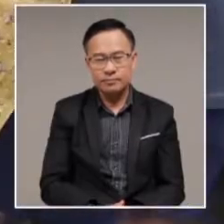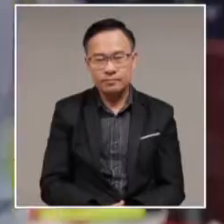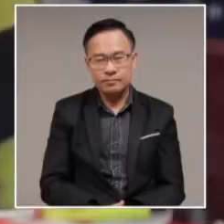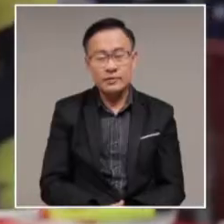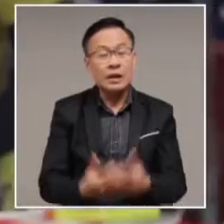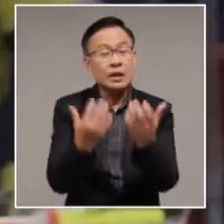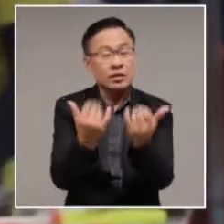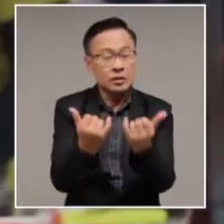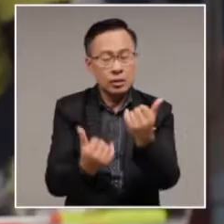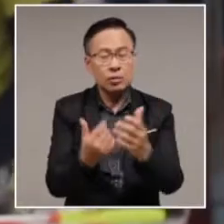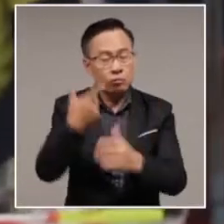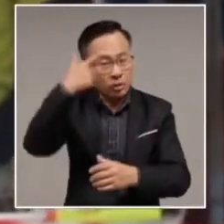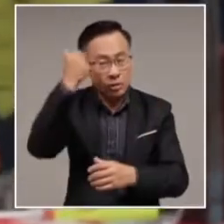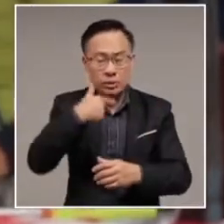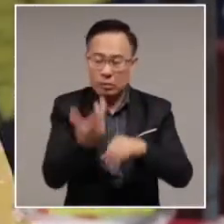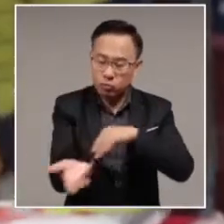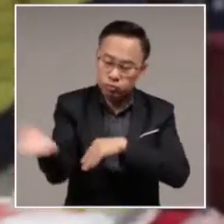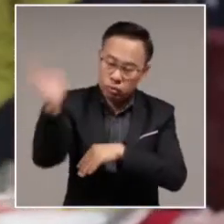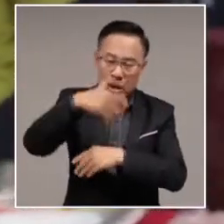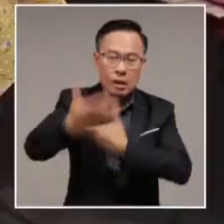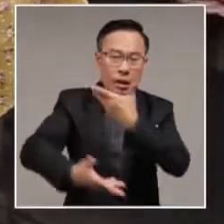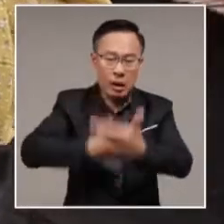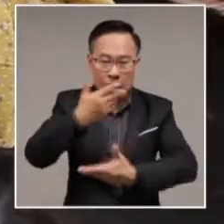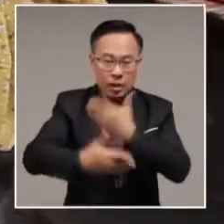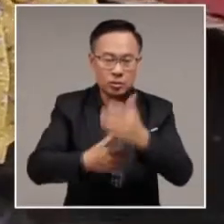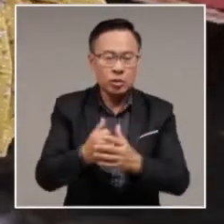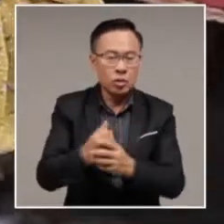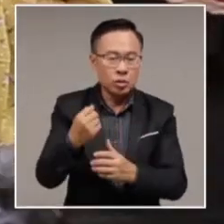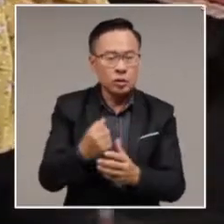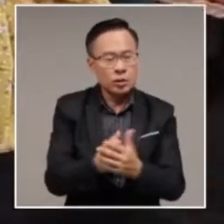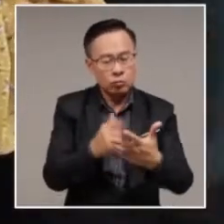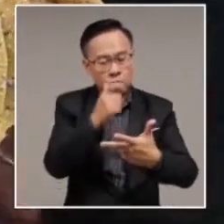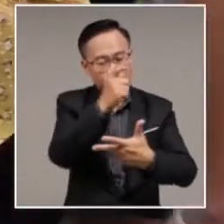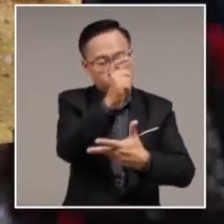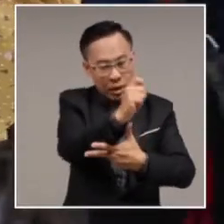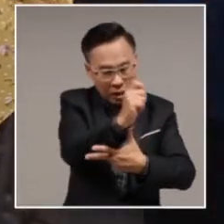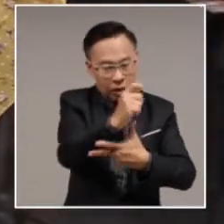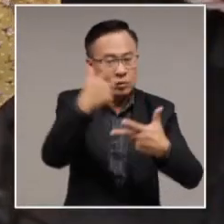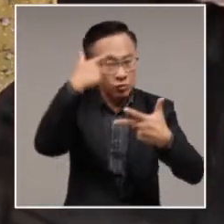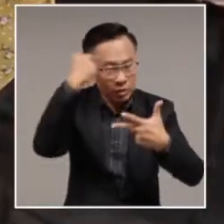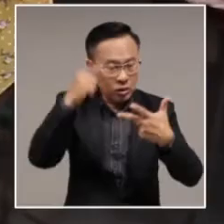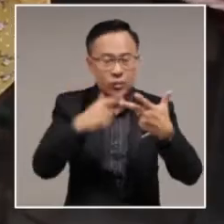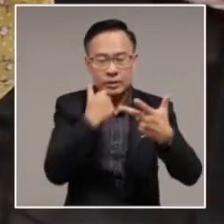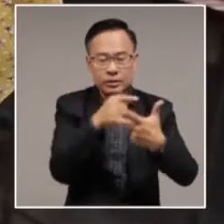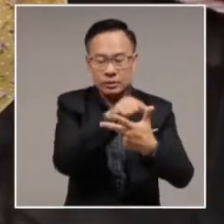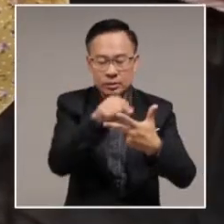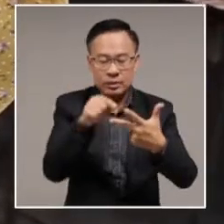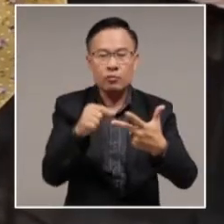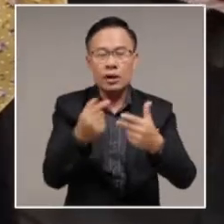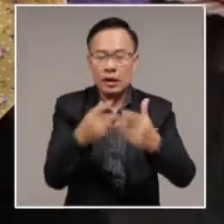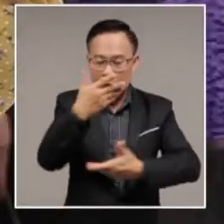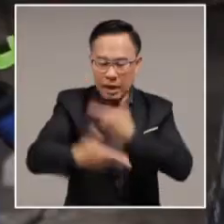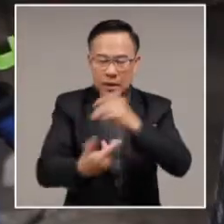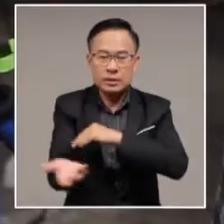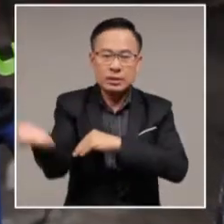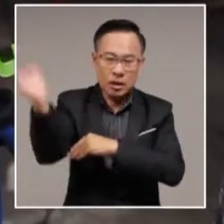แปลว่าเสาร์อาทิตย์เนี่ยเราขายตั้งแต่เช้าก็คือเหมือนเราขายทั้งวันเลย ใช่กับวันอังคารอีกวันนึงวันอังคารก็แต่เช้าเหมือนกันที่โรงพยาบาลเศรษฐกิจแ